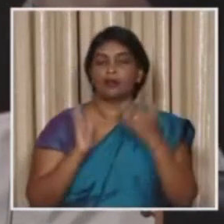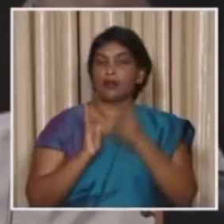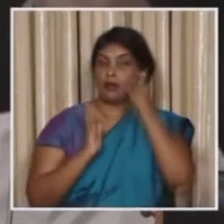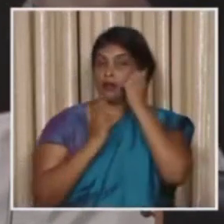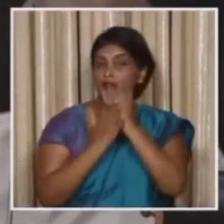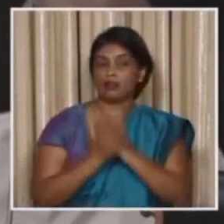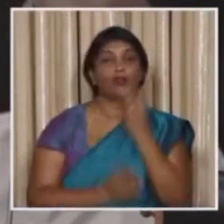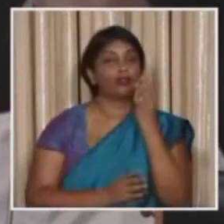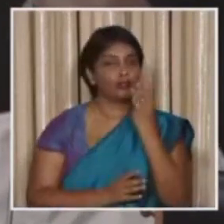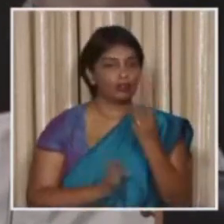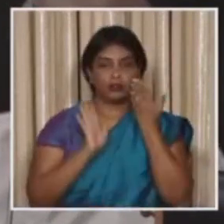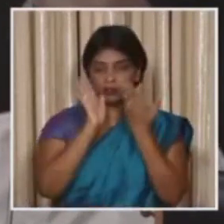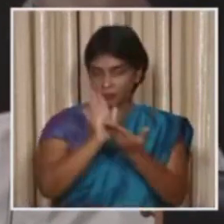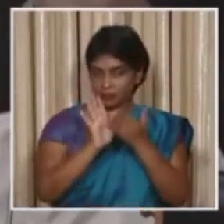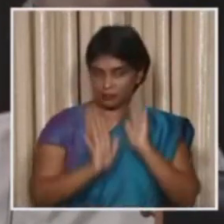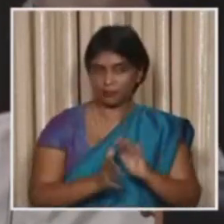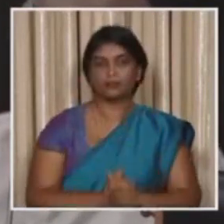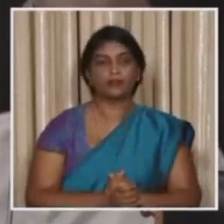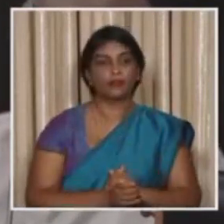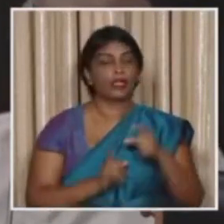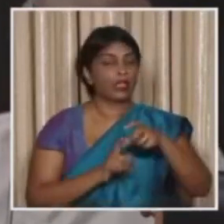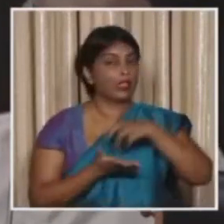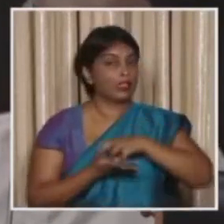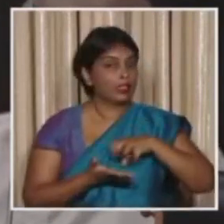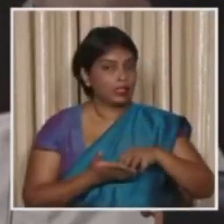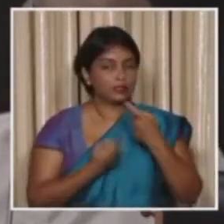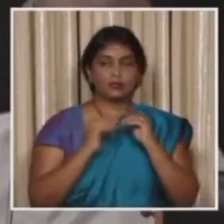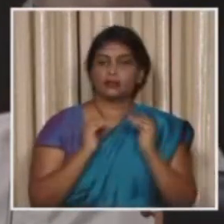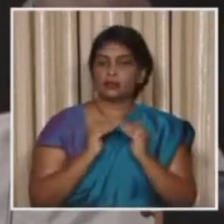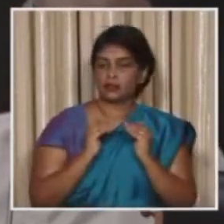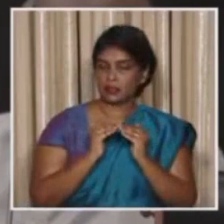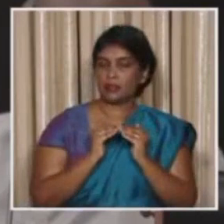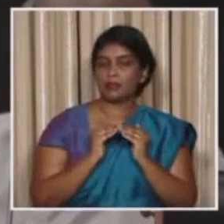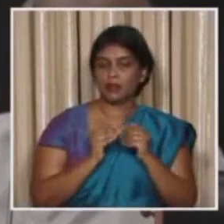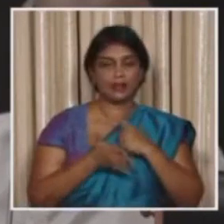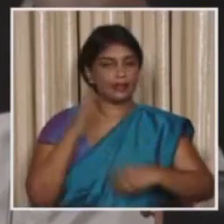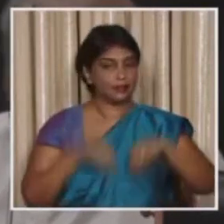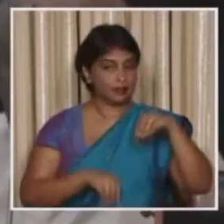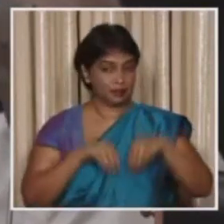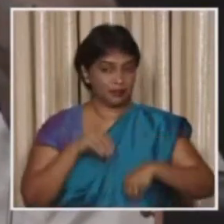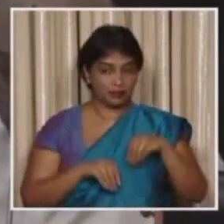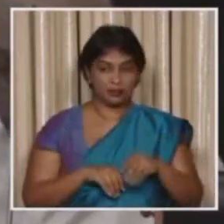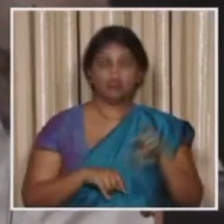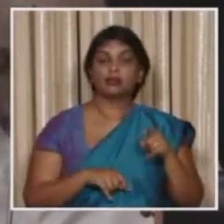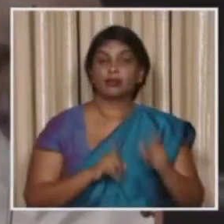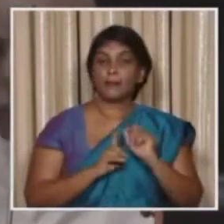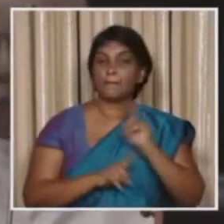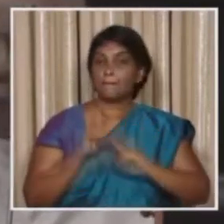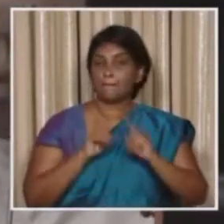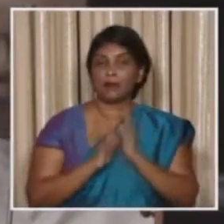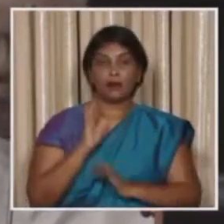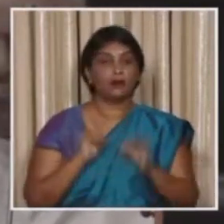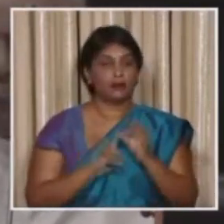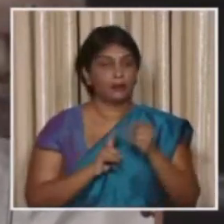යෝජනා තුනක් ඉදිරිපත් වී තිබෙනවා. දිස්ත්‍රික්ක සමානුපාතික ක්‍රමය යටතේ ඡන්ද පැවැත්වීම, පාර්ලිමේන්තු